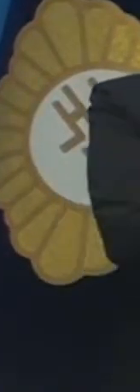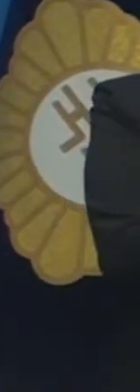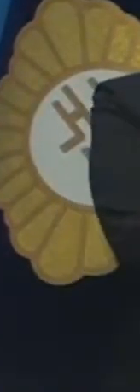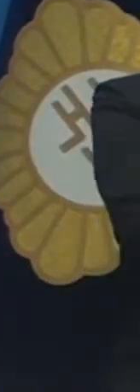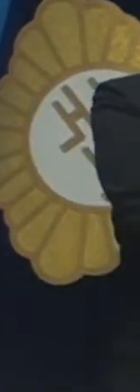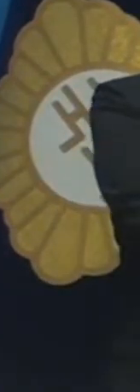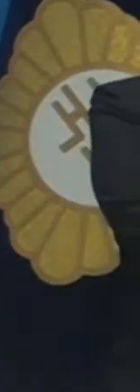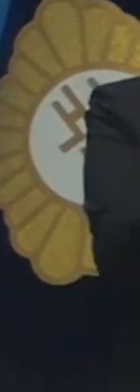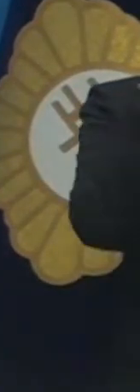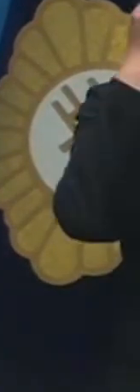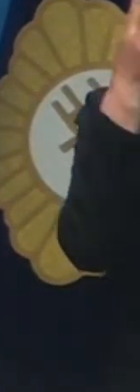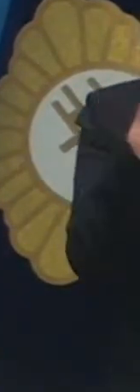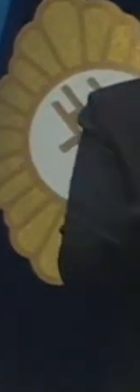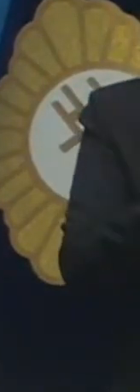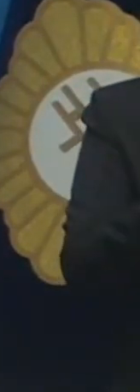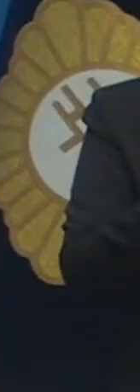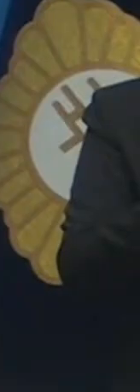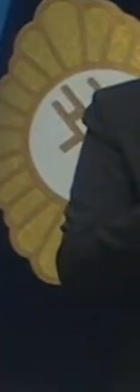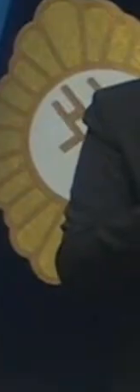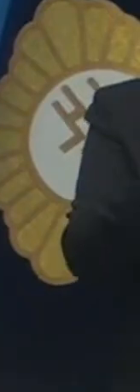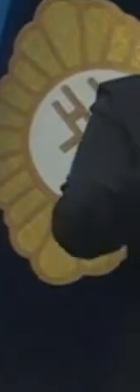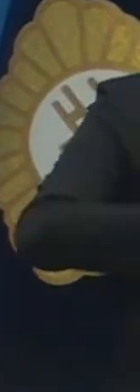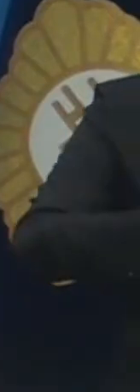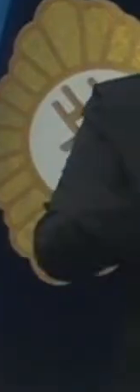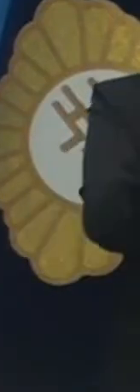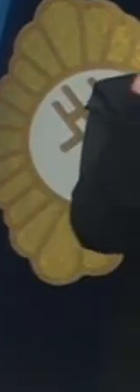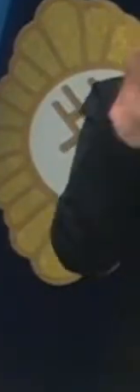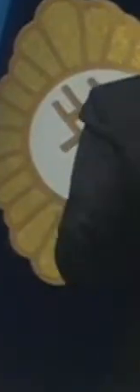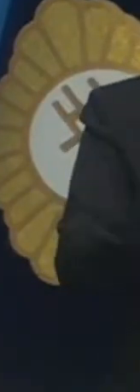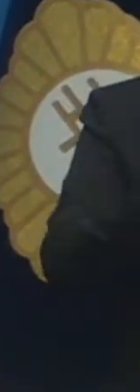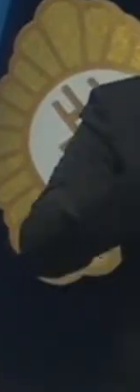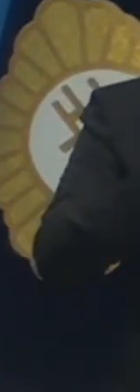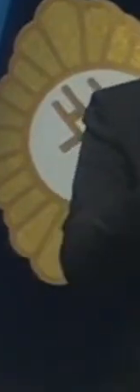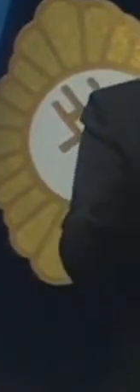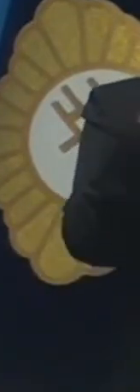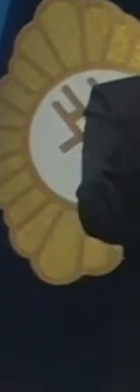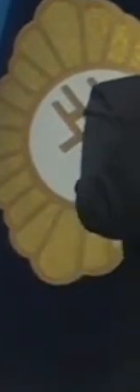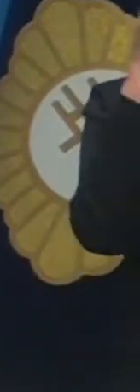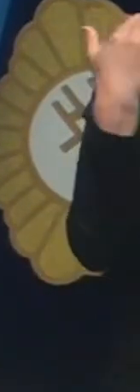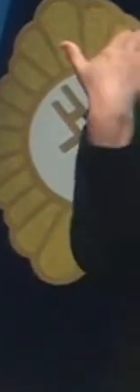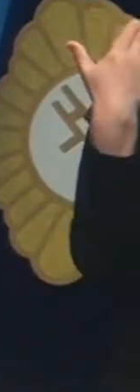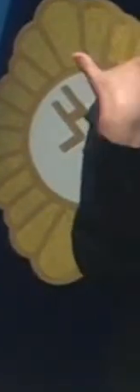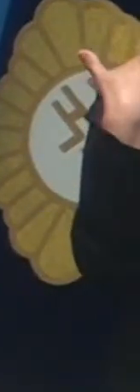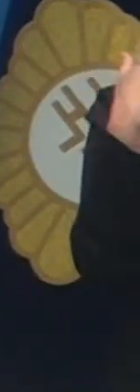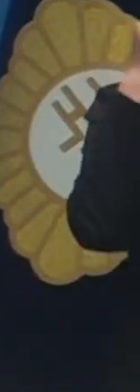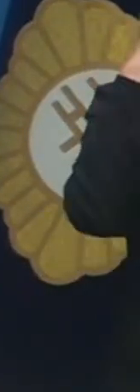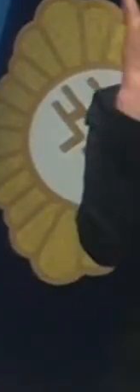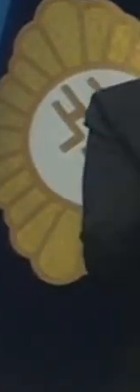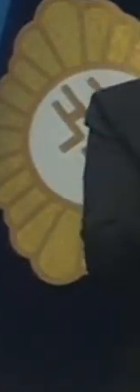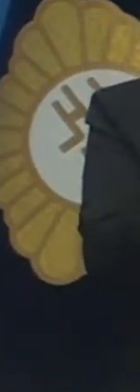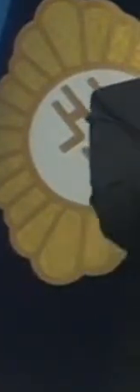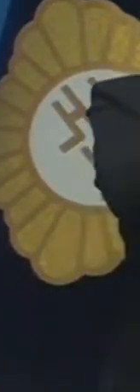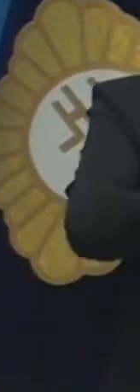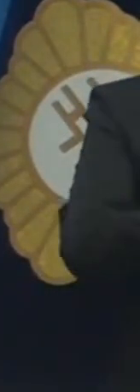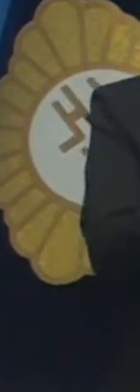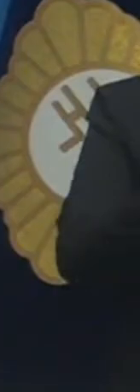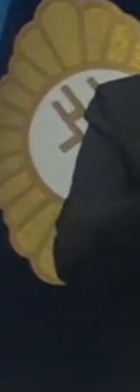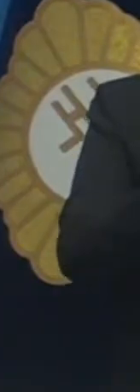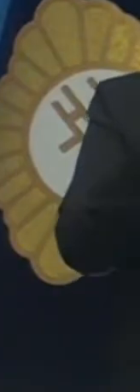석사 박탈을 확인하고 이어서 국민대 박사 학위도 즉각 박탈할 것을 촉구하기 위해 이 자리에